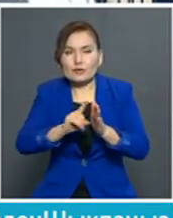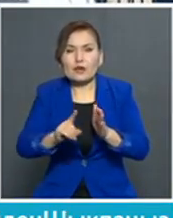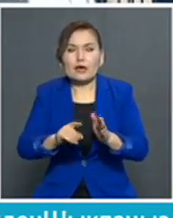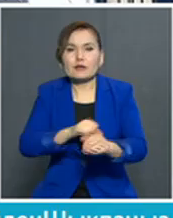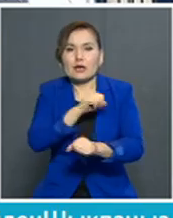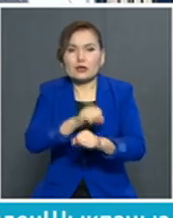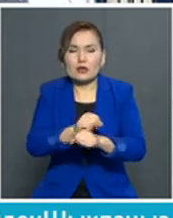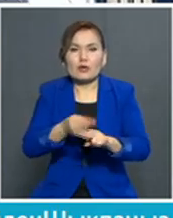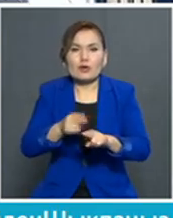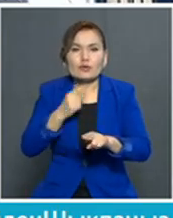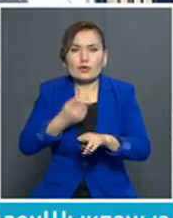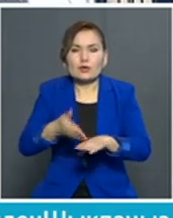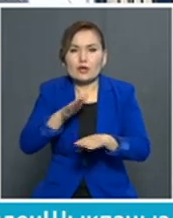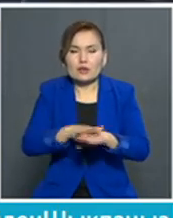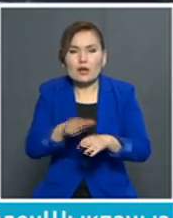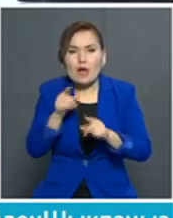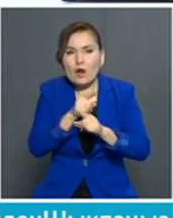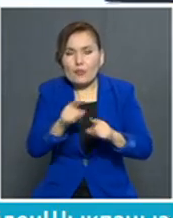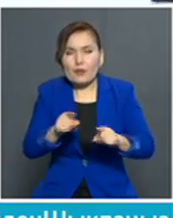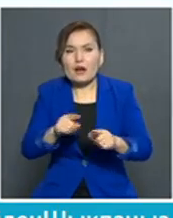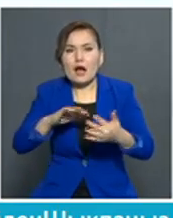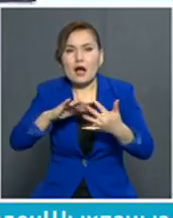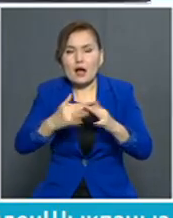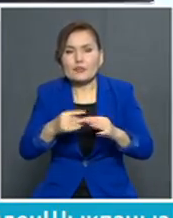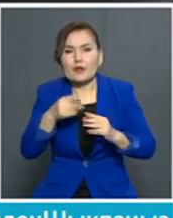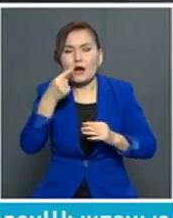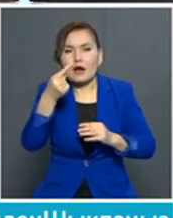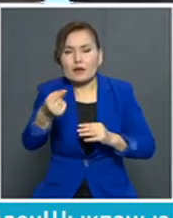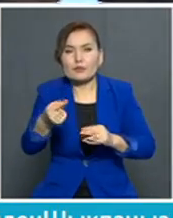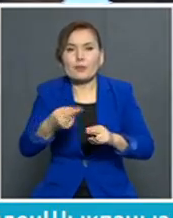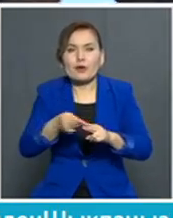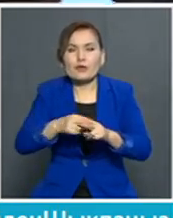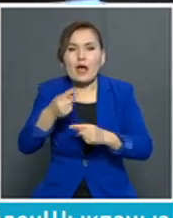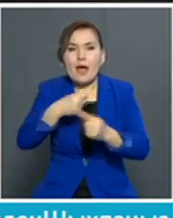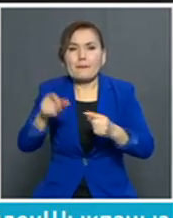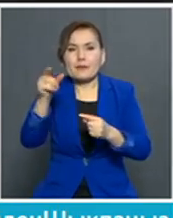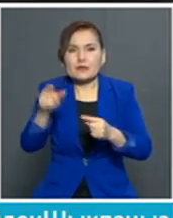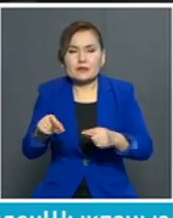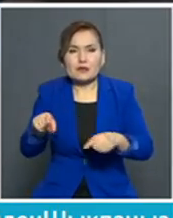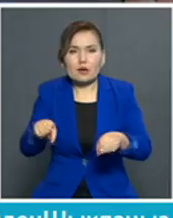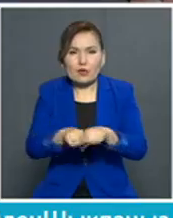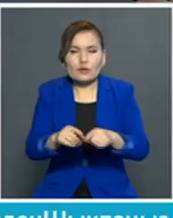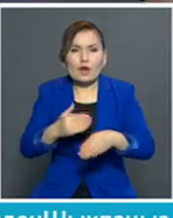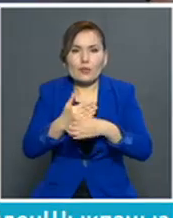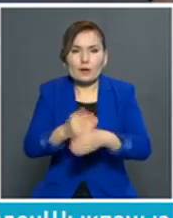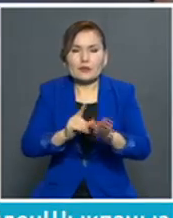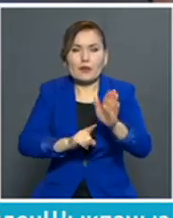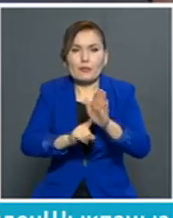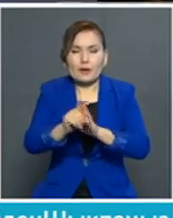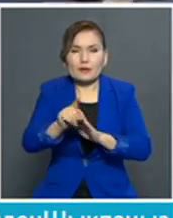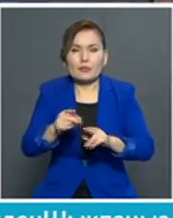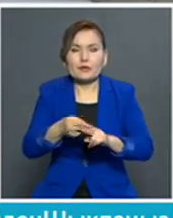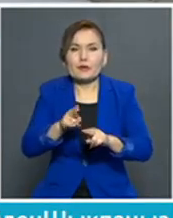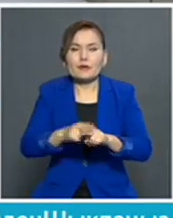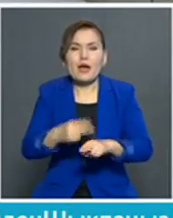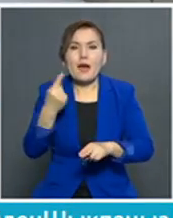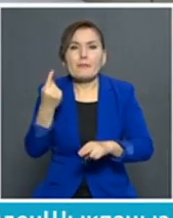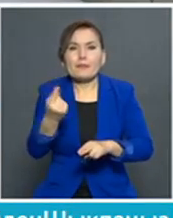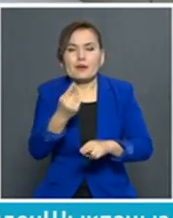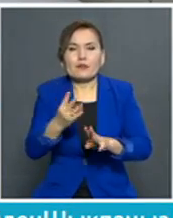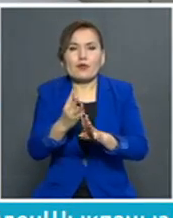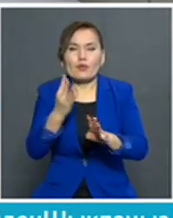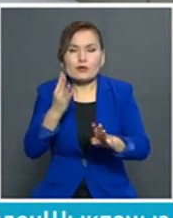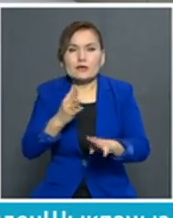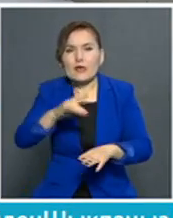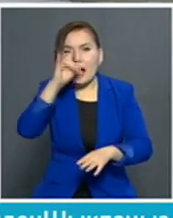Осындай сын сағатта шалғай ауылдағы тұрғындарға өңірден шыққан танымал тұлғалар мен меценаттар көмек бере бастады. Алғашқылардың бірі болып Қазақстанның